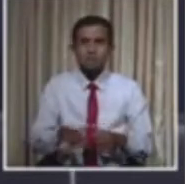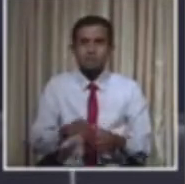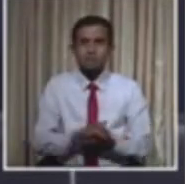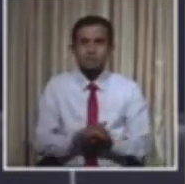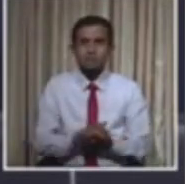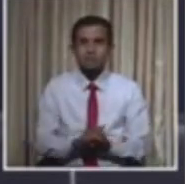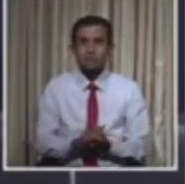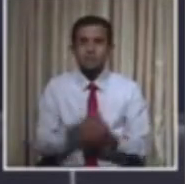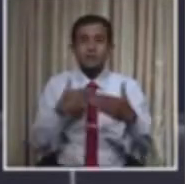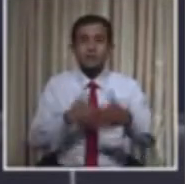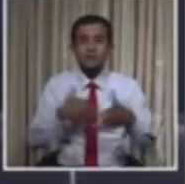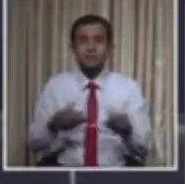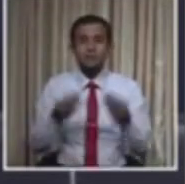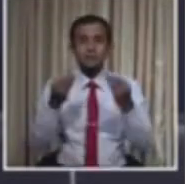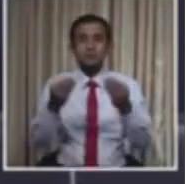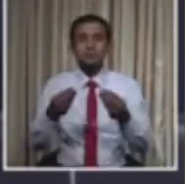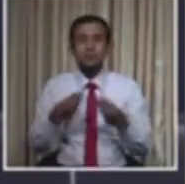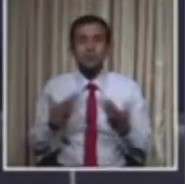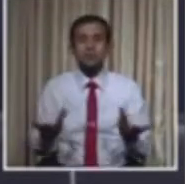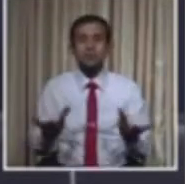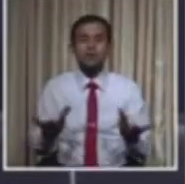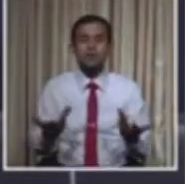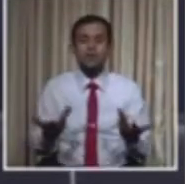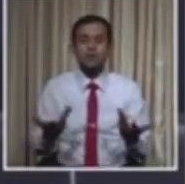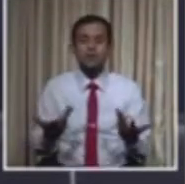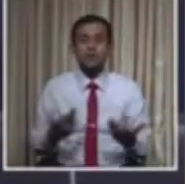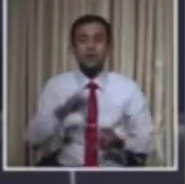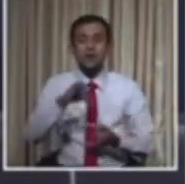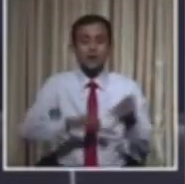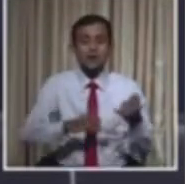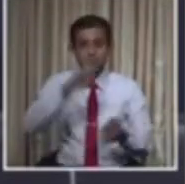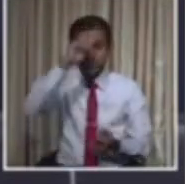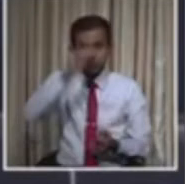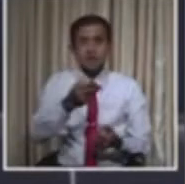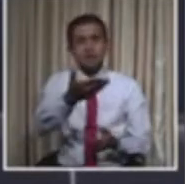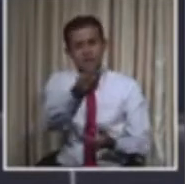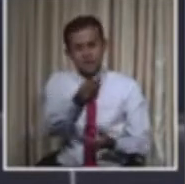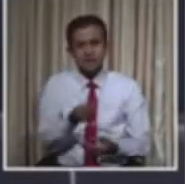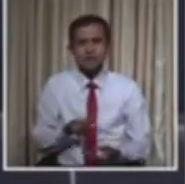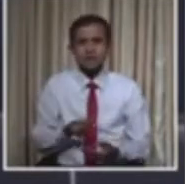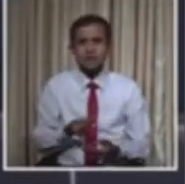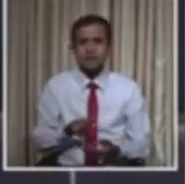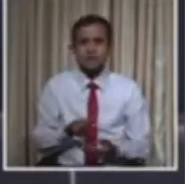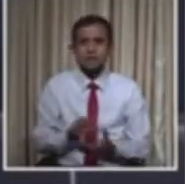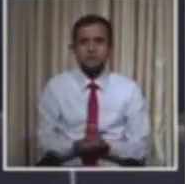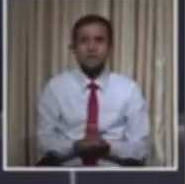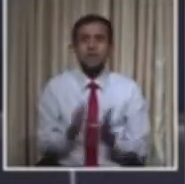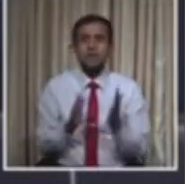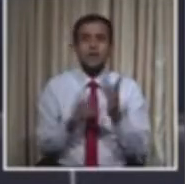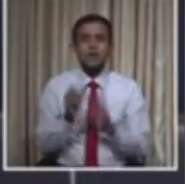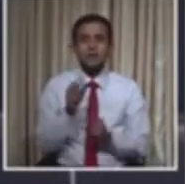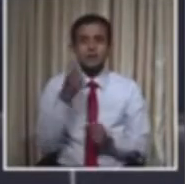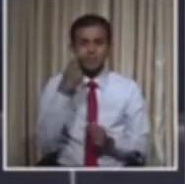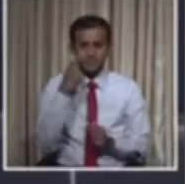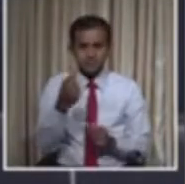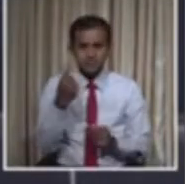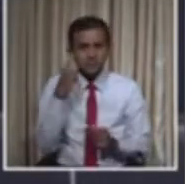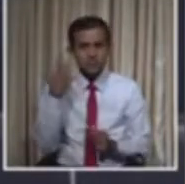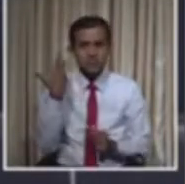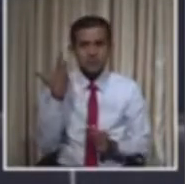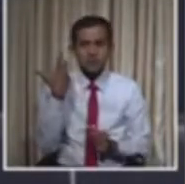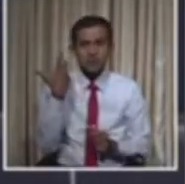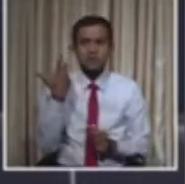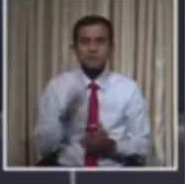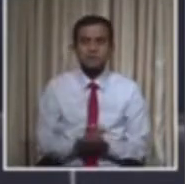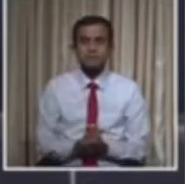ඉතින් කැබිනට් එකට දුන්නේ නැත්නම් ඒකයි අපි කියන්නේ මේ ලේකම්තුමාට මේක ගේන්න කියලා. මේ මේ ඇමතිවරයා දැක්කද අපි දන්නේ නැහැ. ඒ